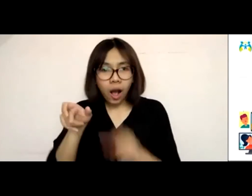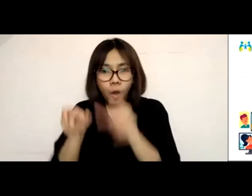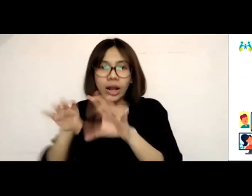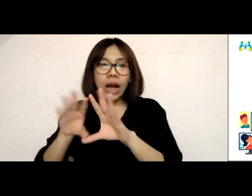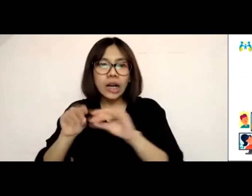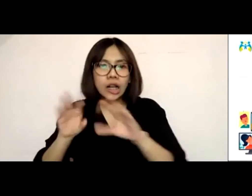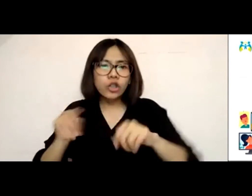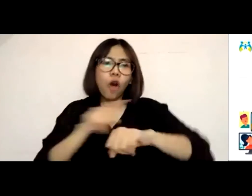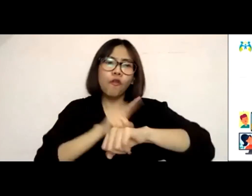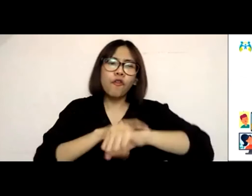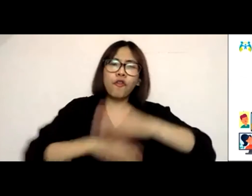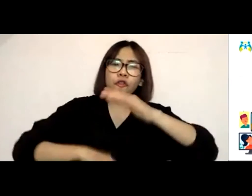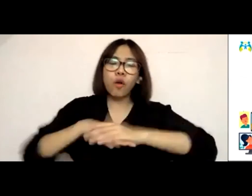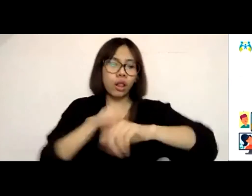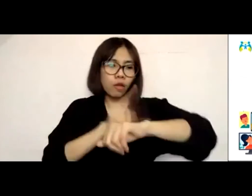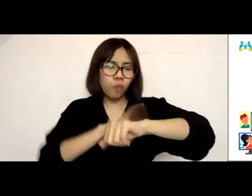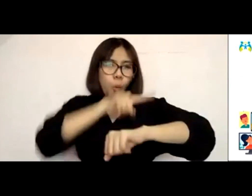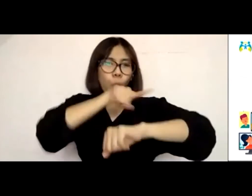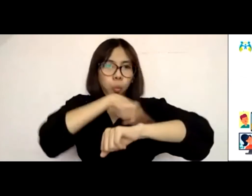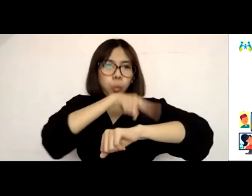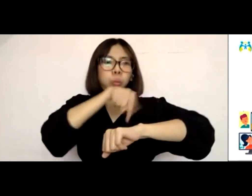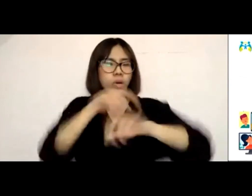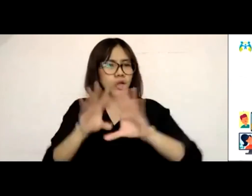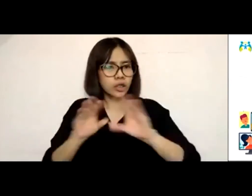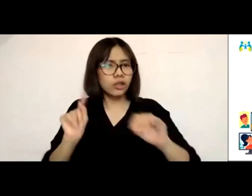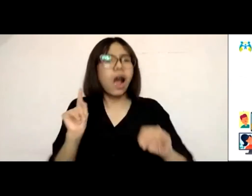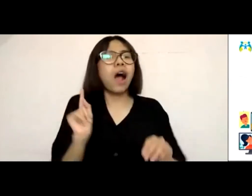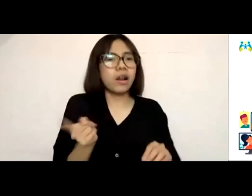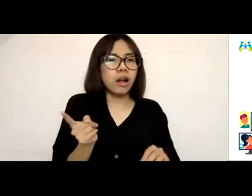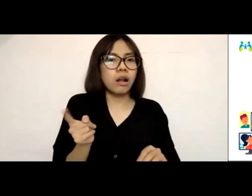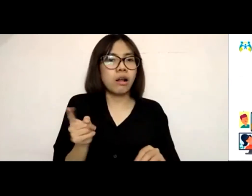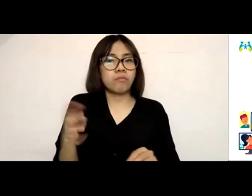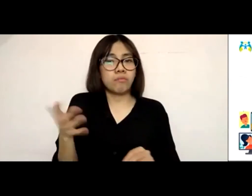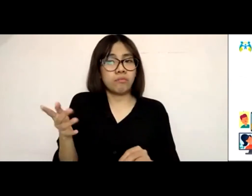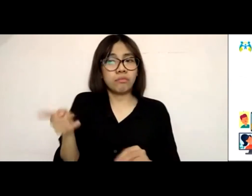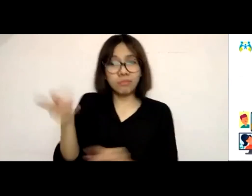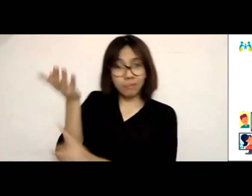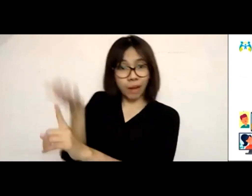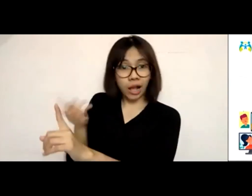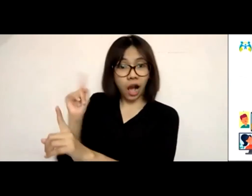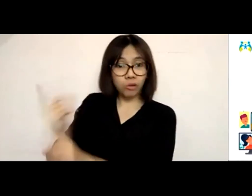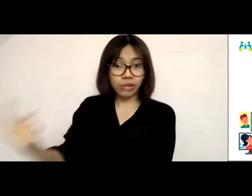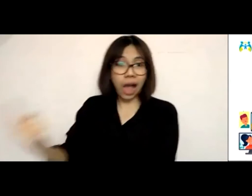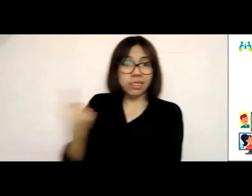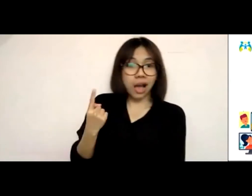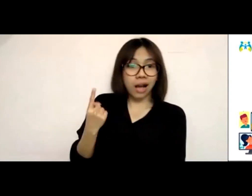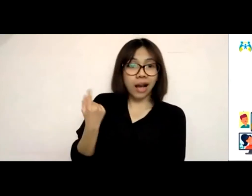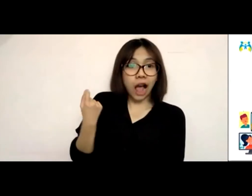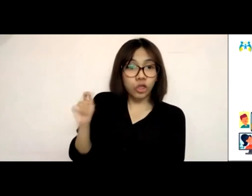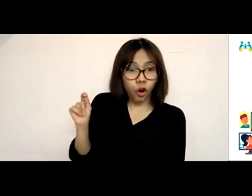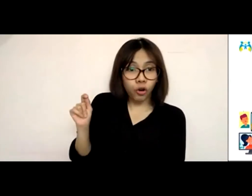waktu. Dan ini pun ada 2 macam. Apakah mereka harus setiap hari ke kantor, misalnya seperti